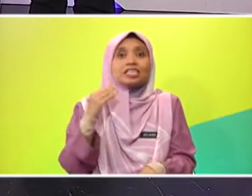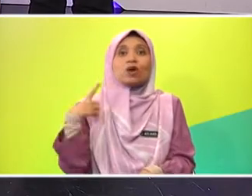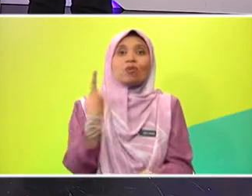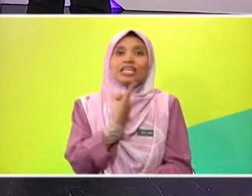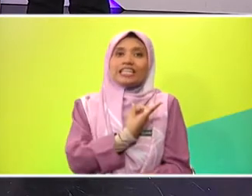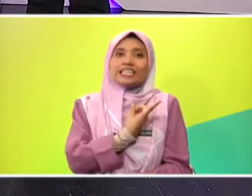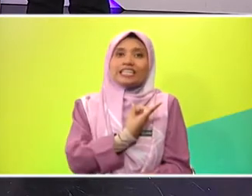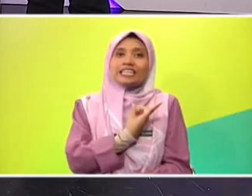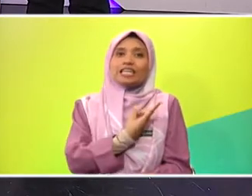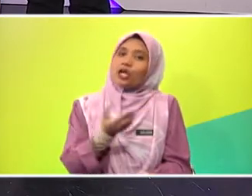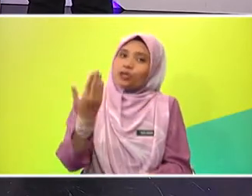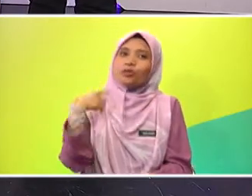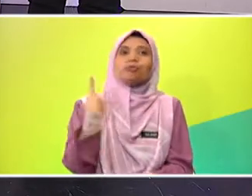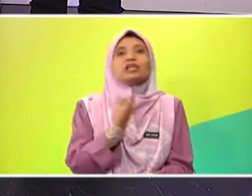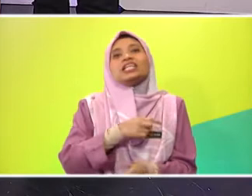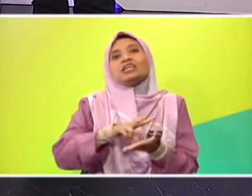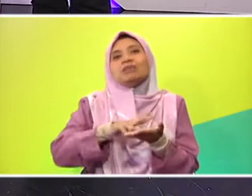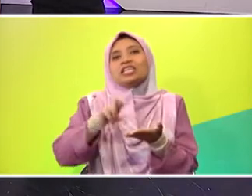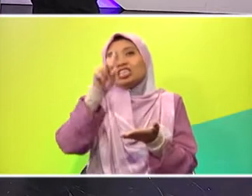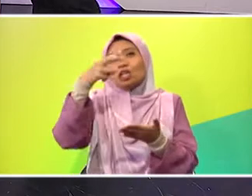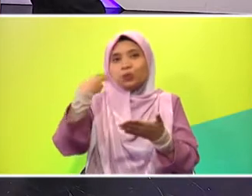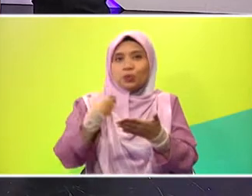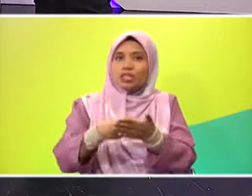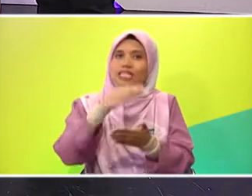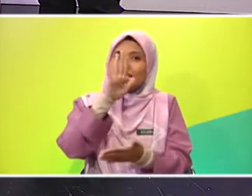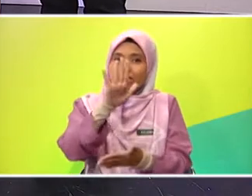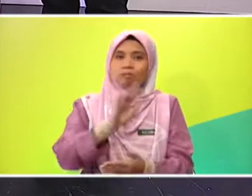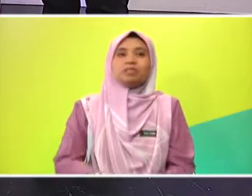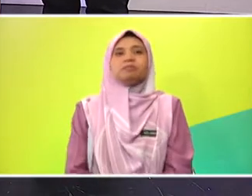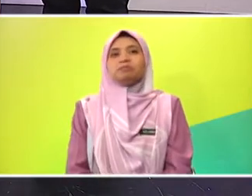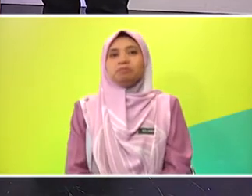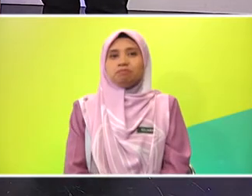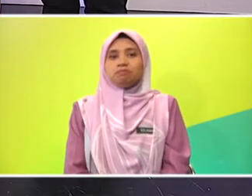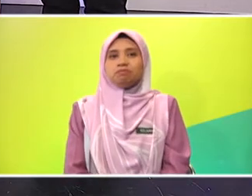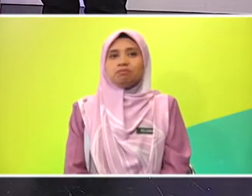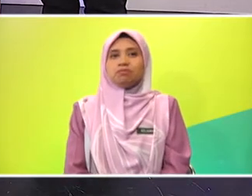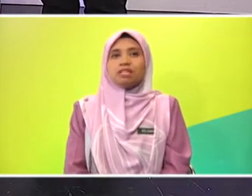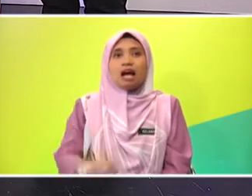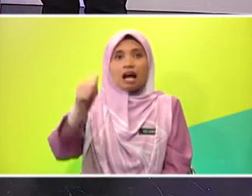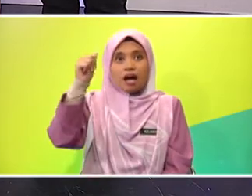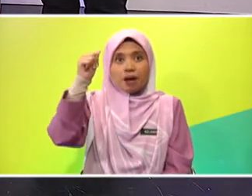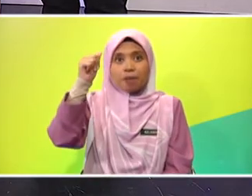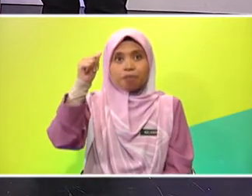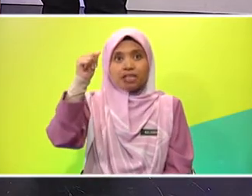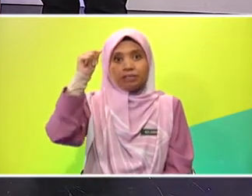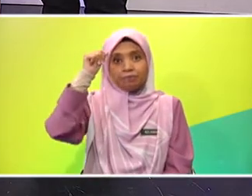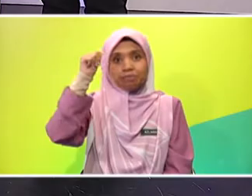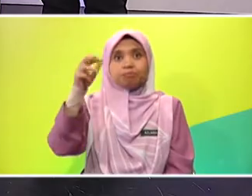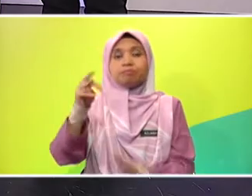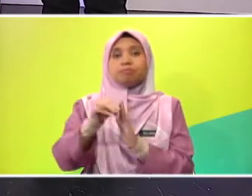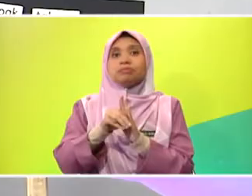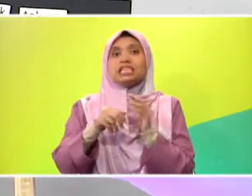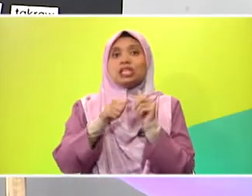juga enak kita baca semula y135 Boleh saya goyang temulawak pertama ya amin menyertai acara